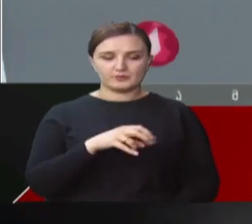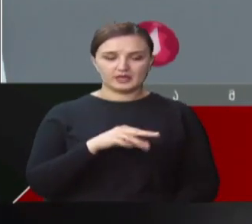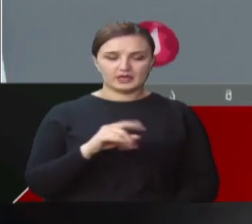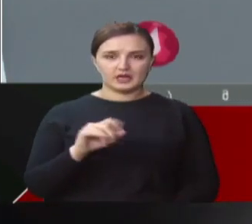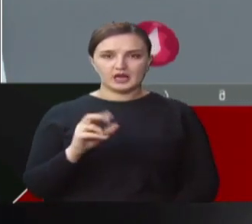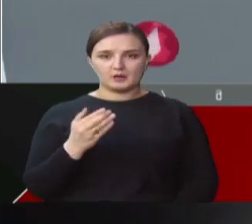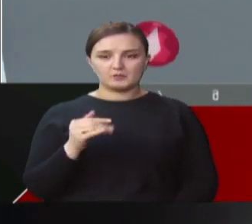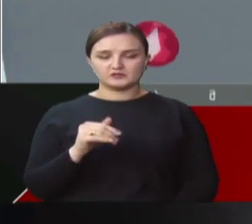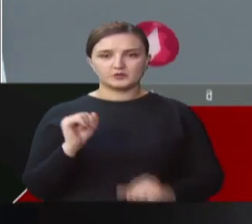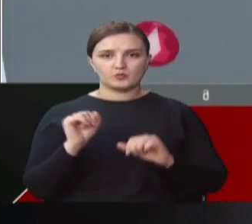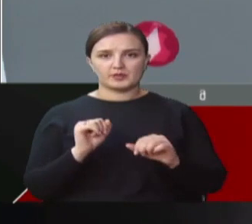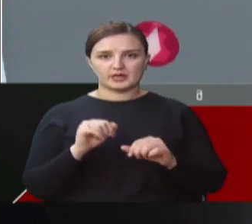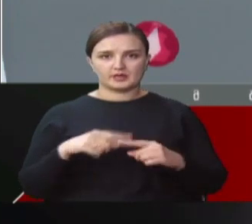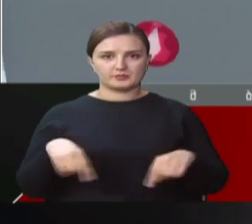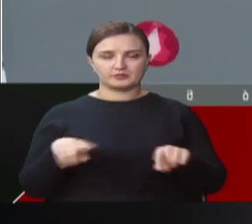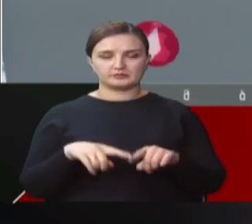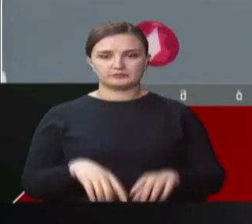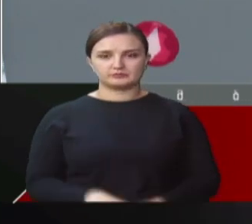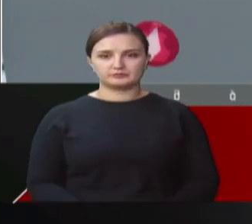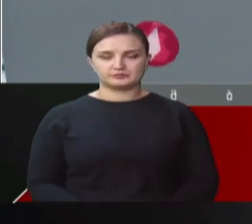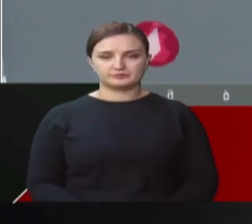და მათ მომხრეებს შორის?